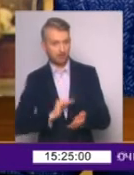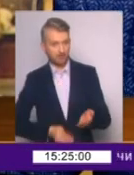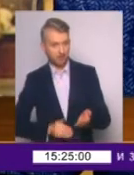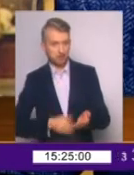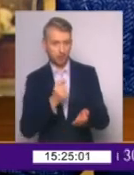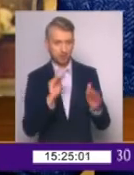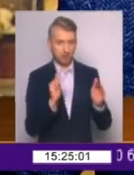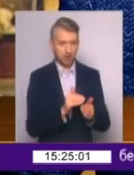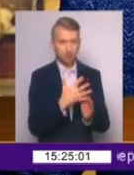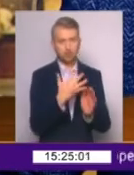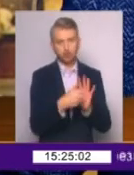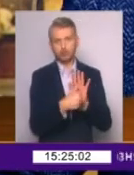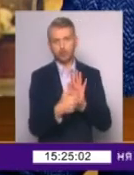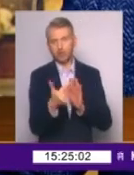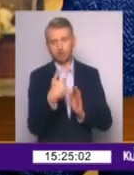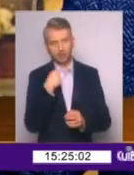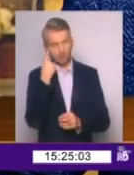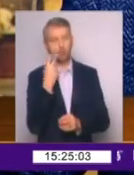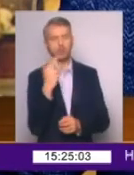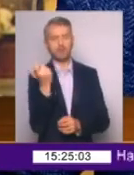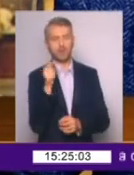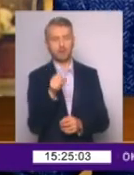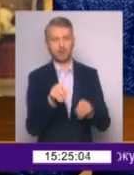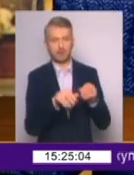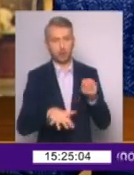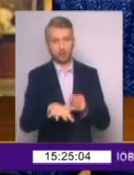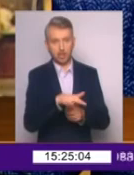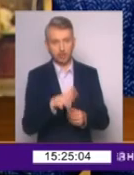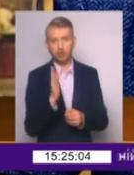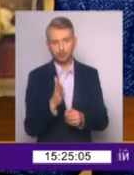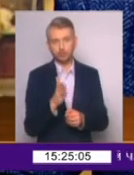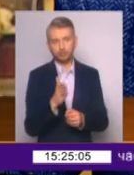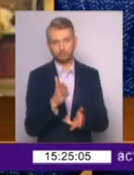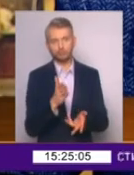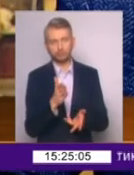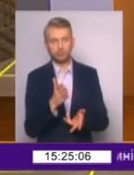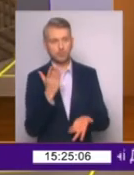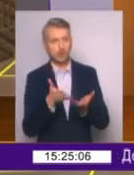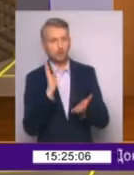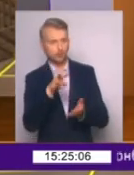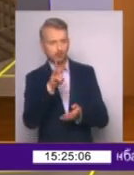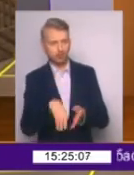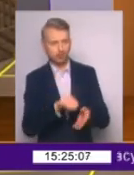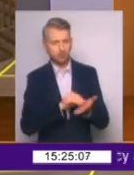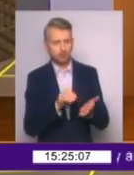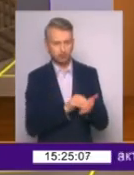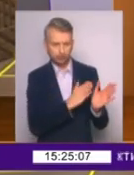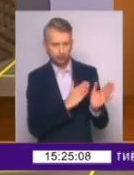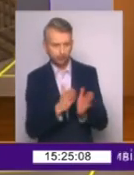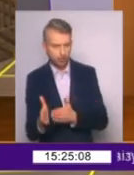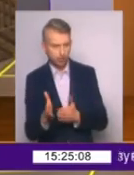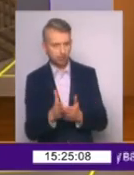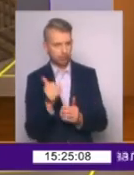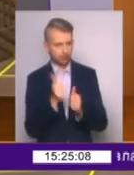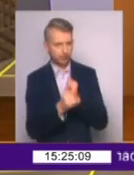мене, 500-600 гривень, я думаю, теж буде для власника цієї земельної ділянки. Якщо цей штраф буде виписуватись системно, то він,